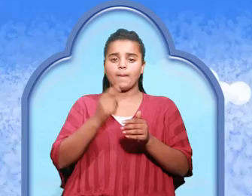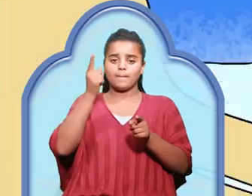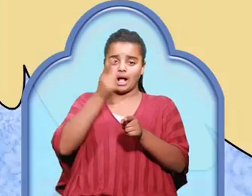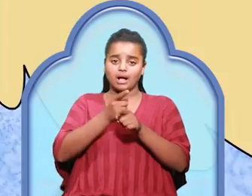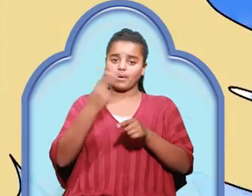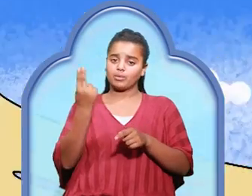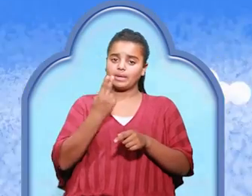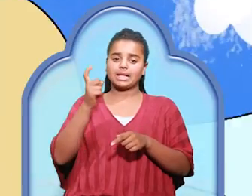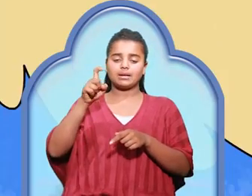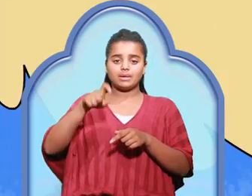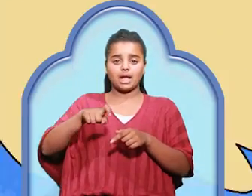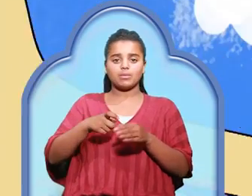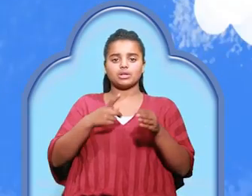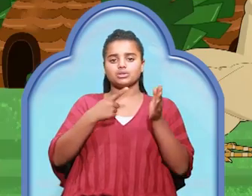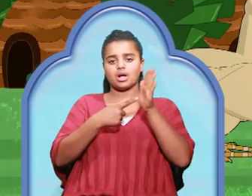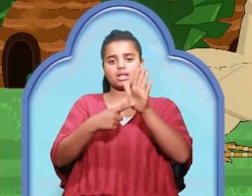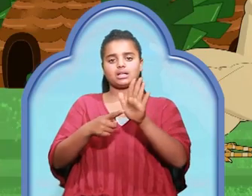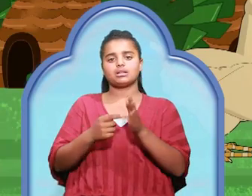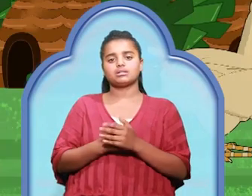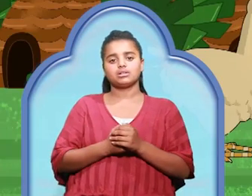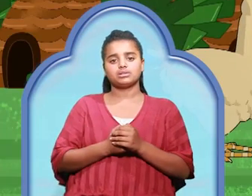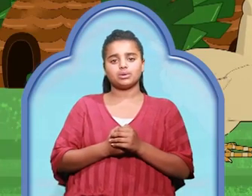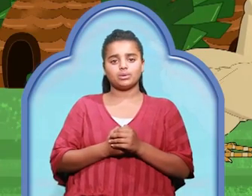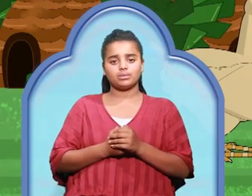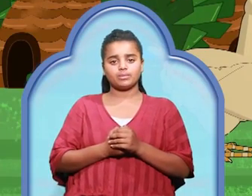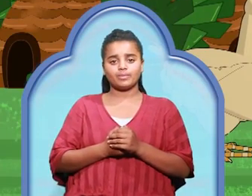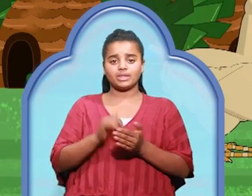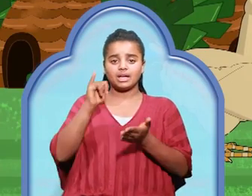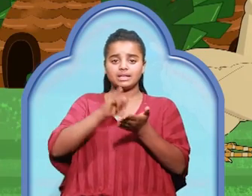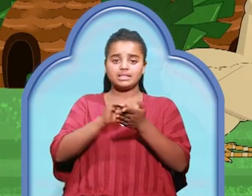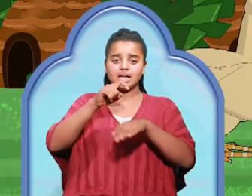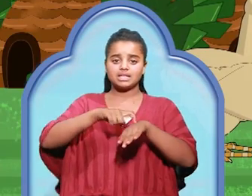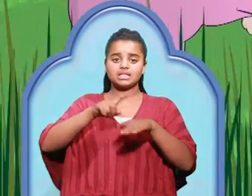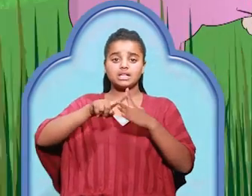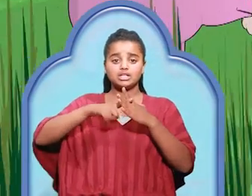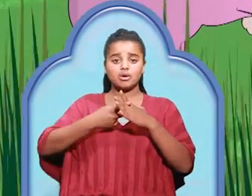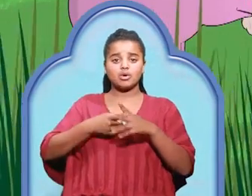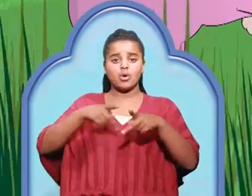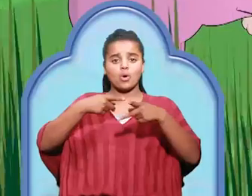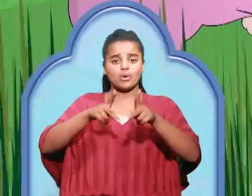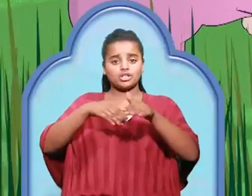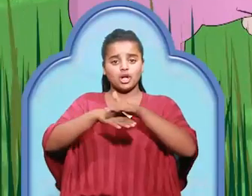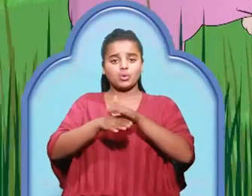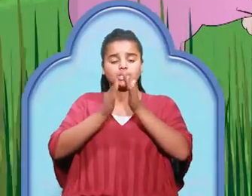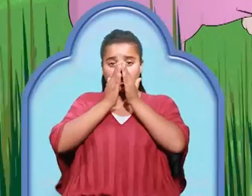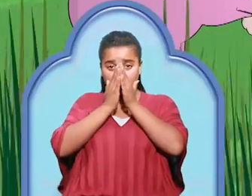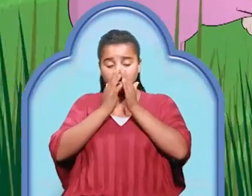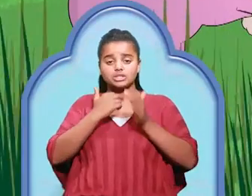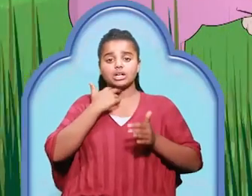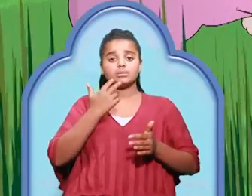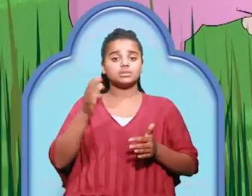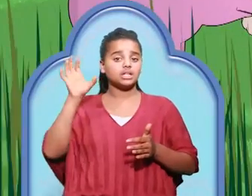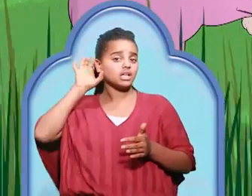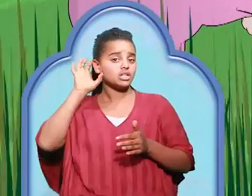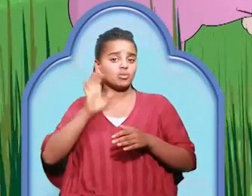ሰጠቻቸው። ባክባቡ መጠቀም እንዳለባቸው አሳየቻቸው። ከዚያን ጊዜ ጀምሮ